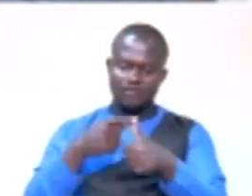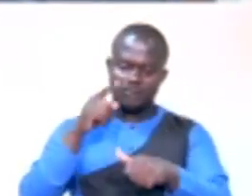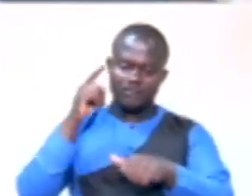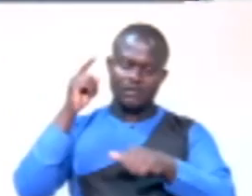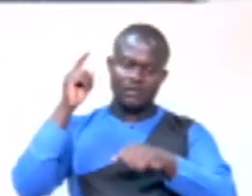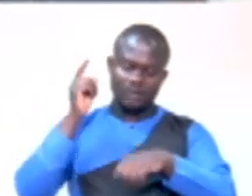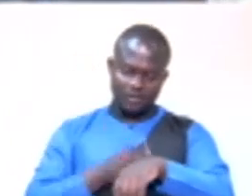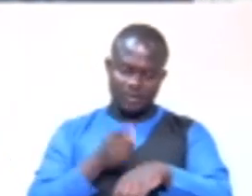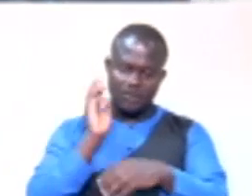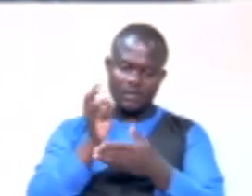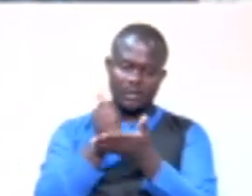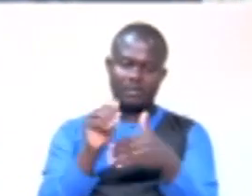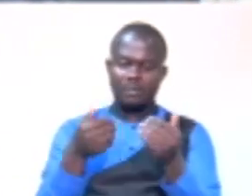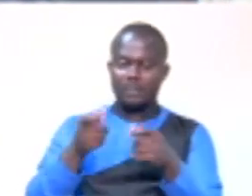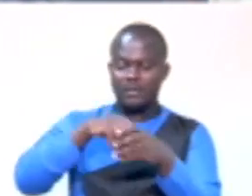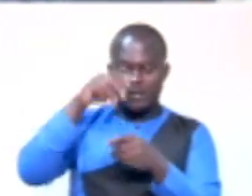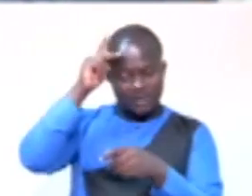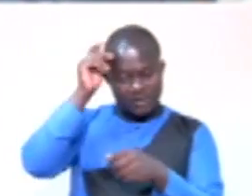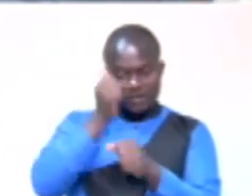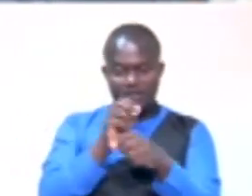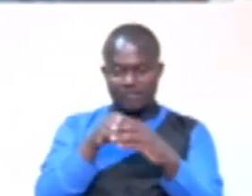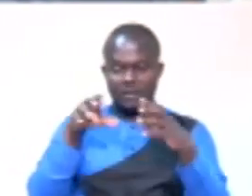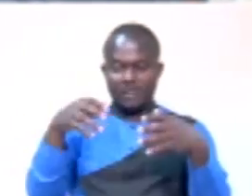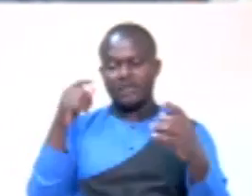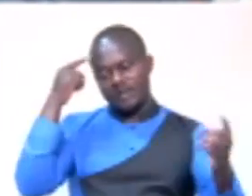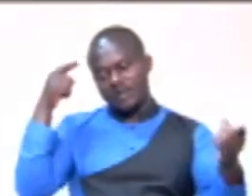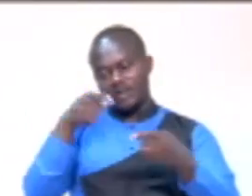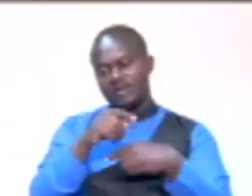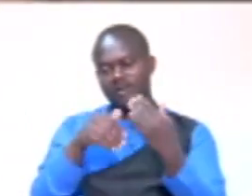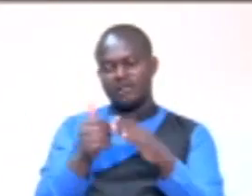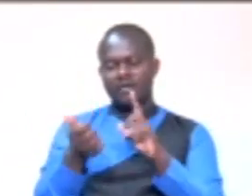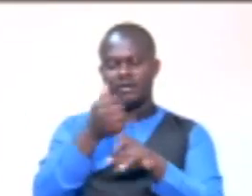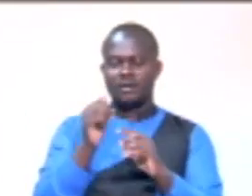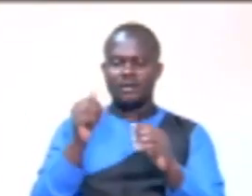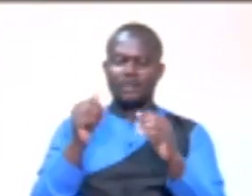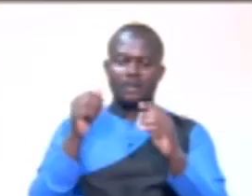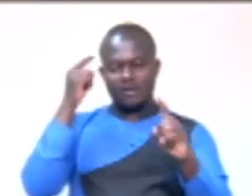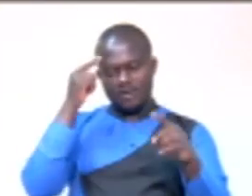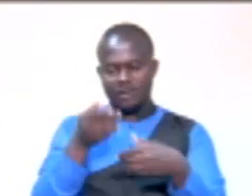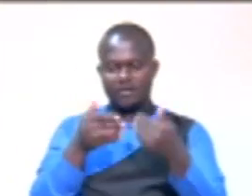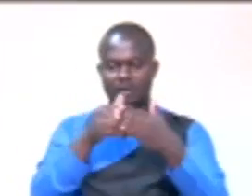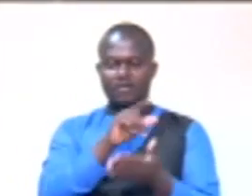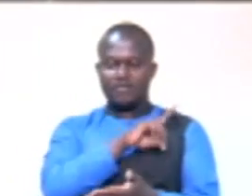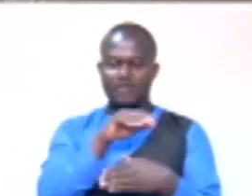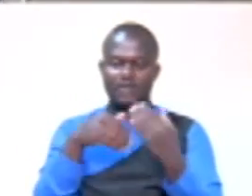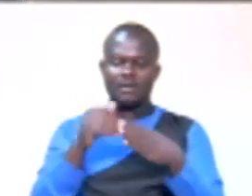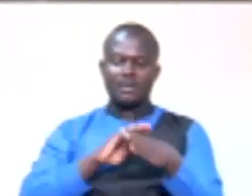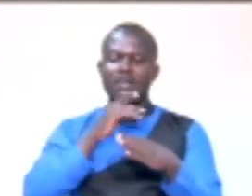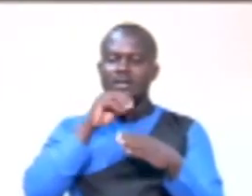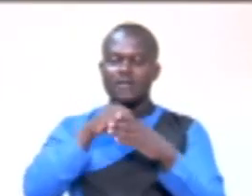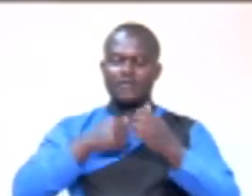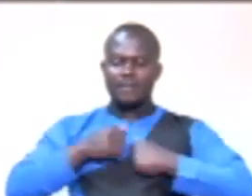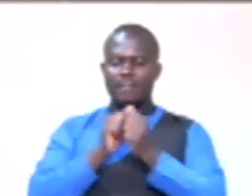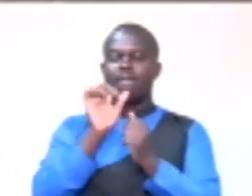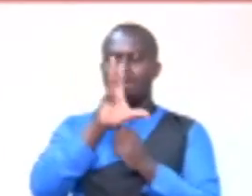masezerano azafasha mu kongerera ubumenyi abakora muri iri huriro hagamijwe ko rigera ku ntego yo guha amahirwe abashoramari bo mu Rwanda no muri